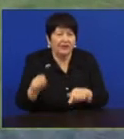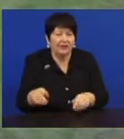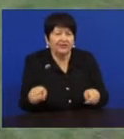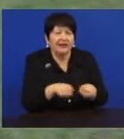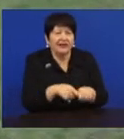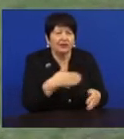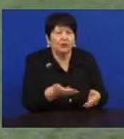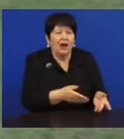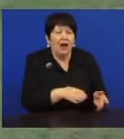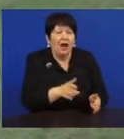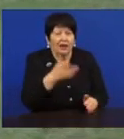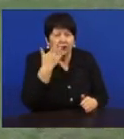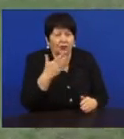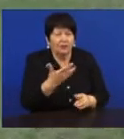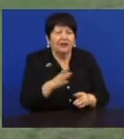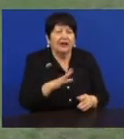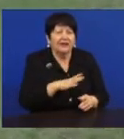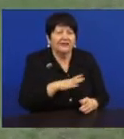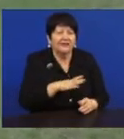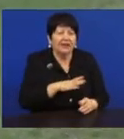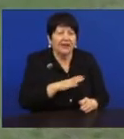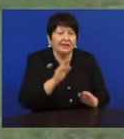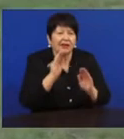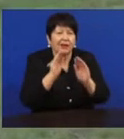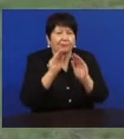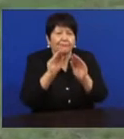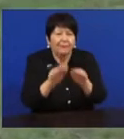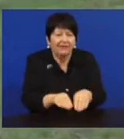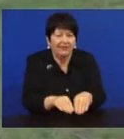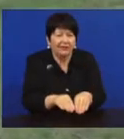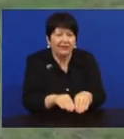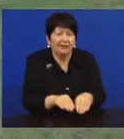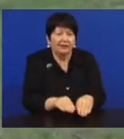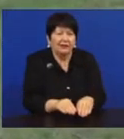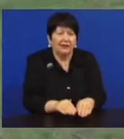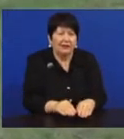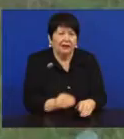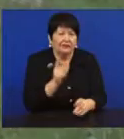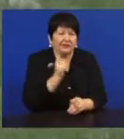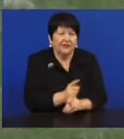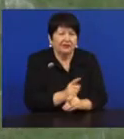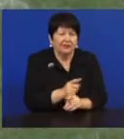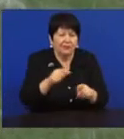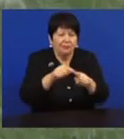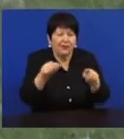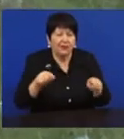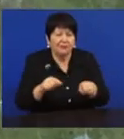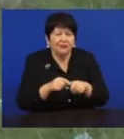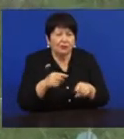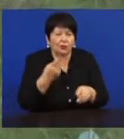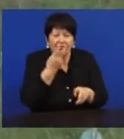aduc deșeurile la gunoiște, măcar să le fi plaseze în strict